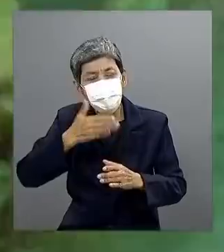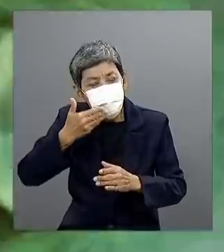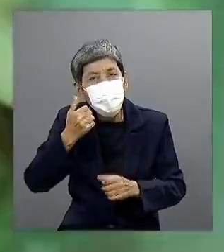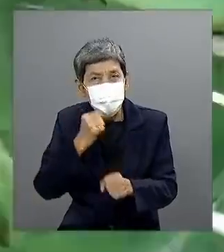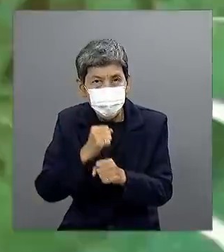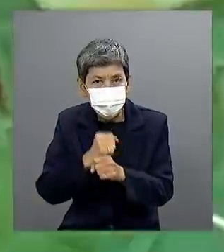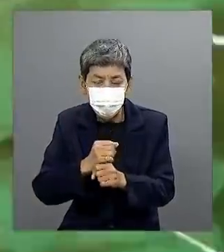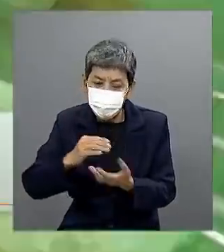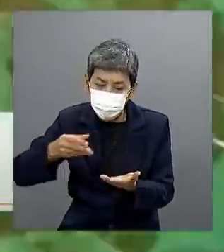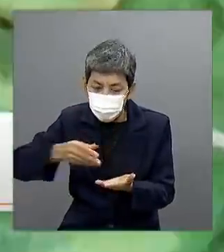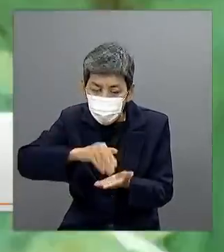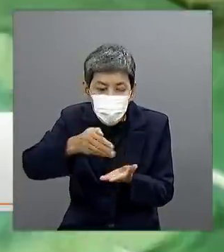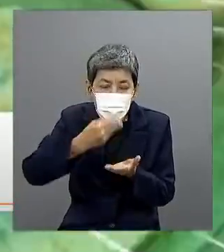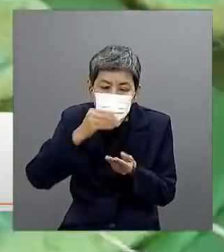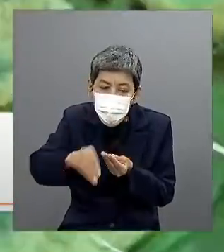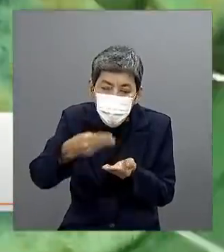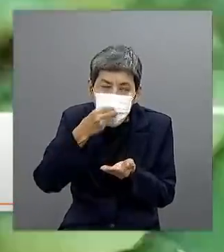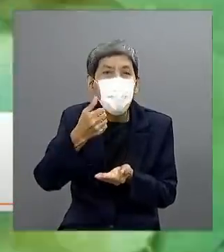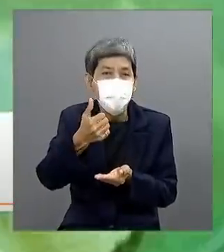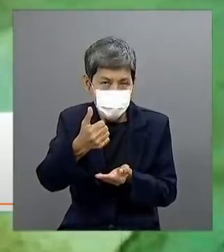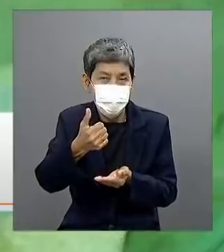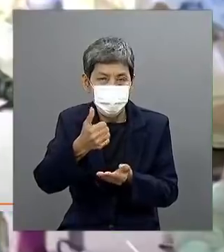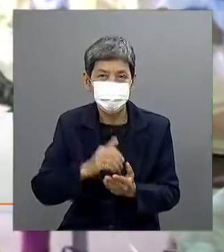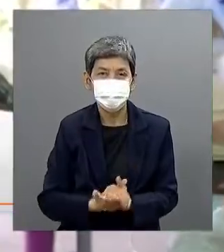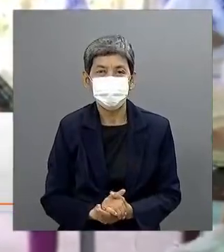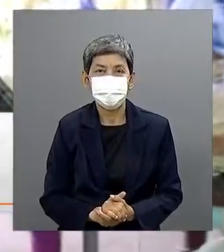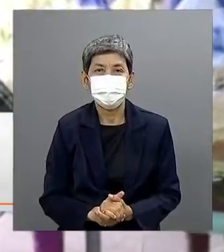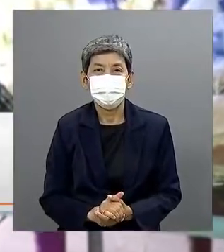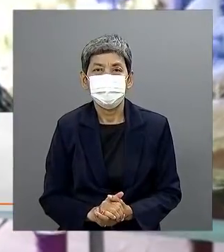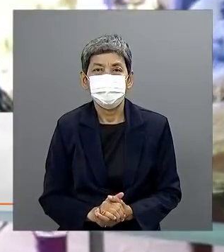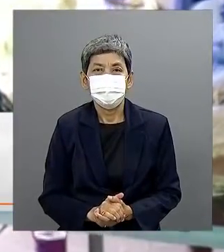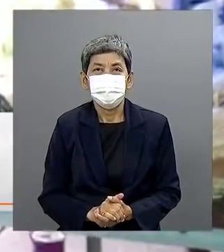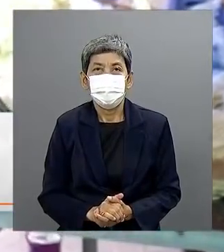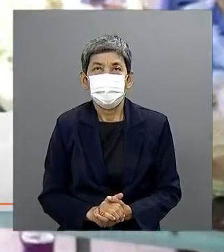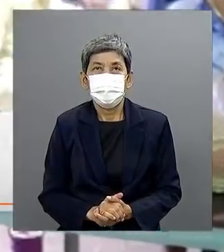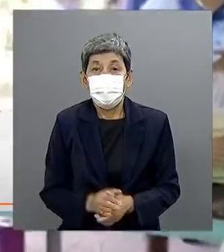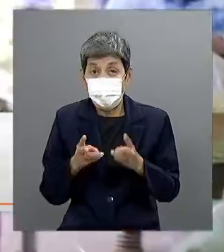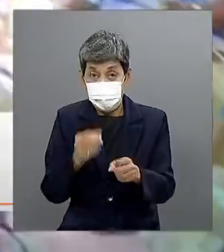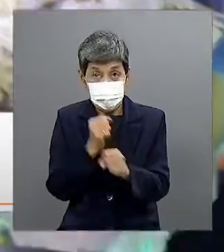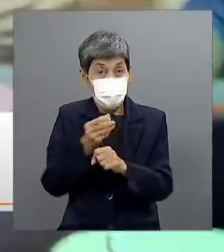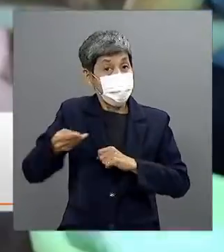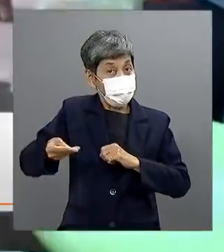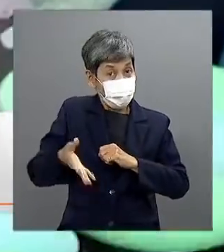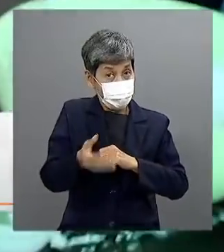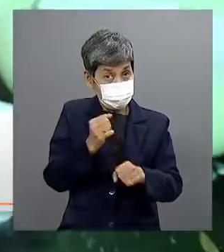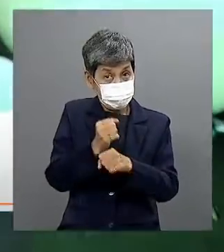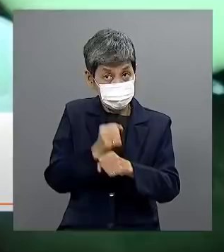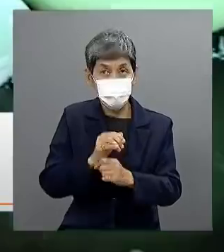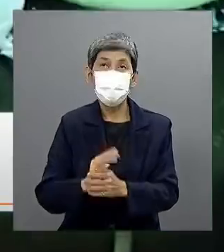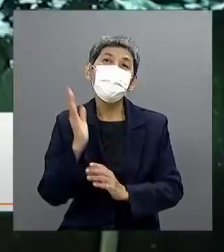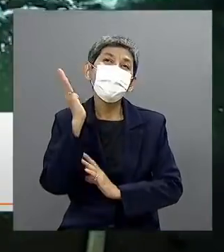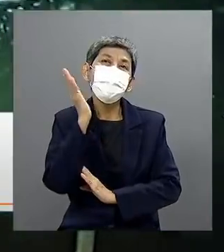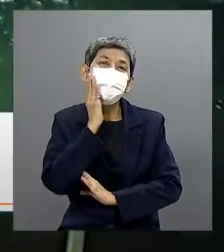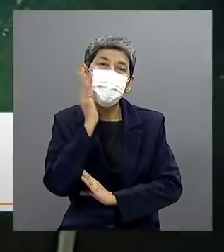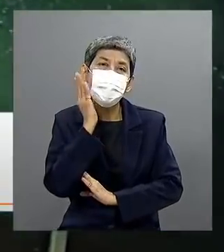ได้ขั้นตอนการทำนะคะอันนี้ก็คือแป้งมันเราธรรมด